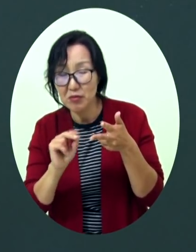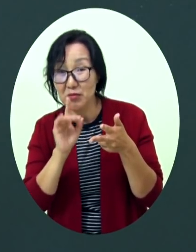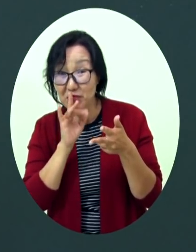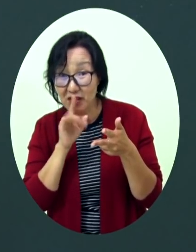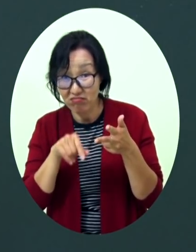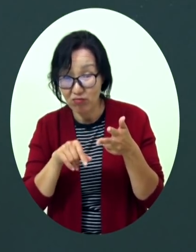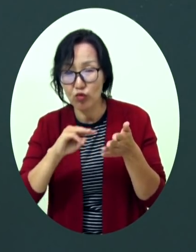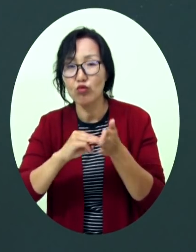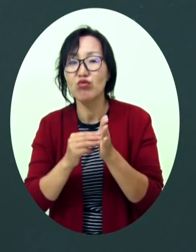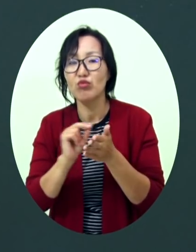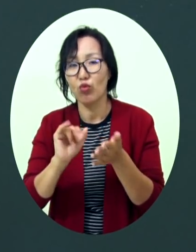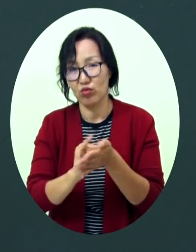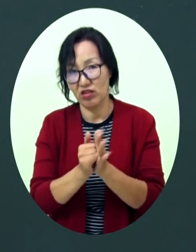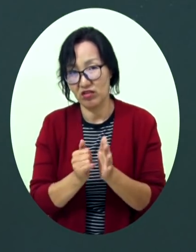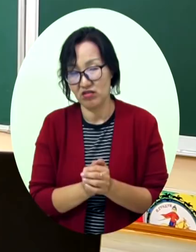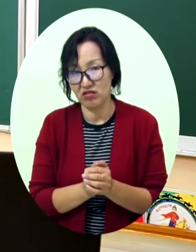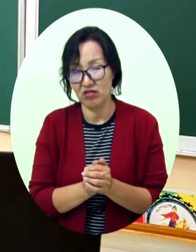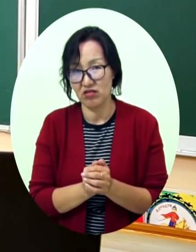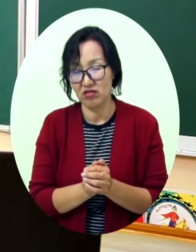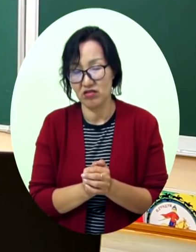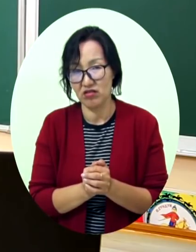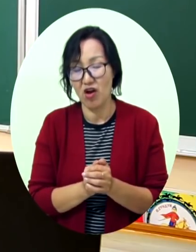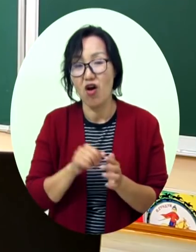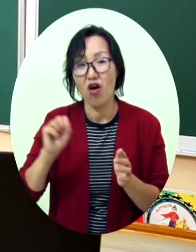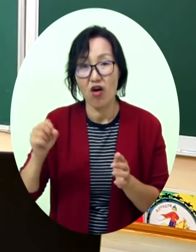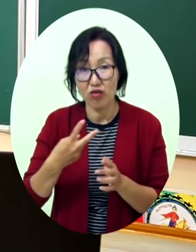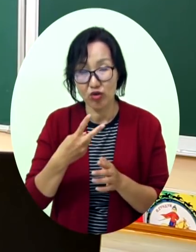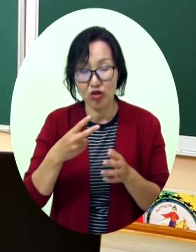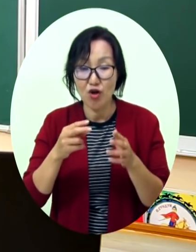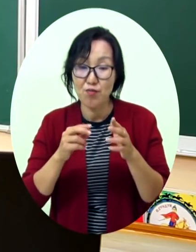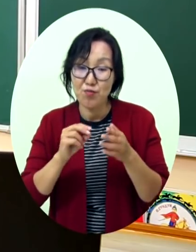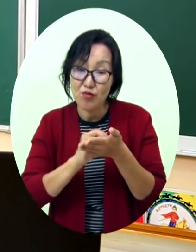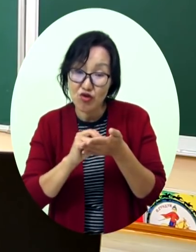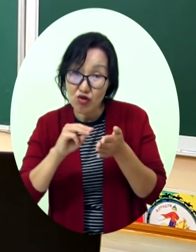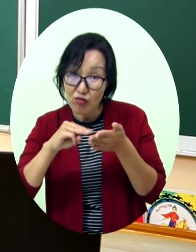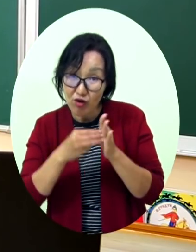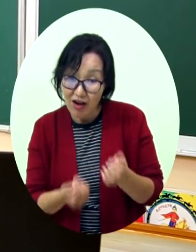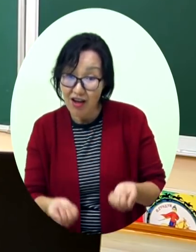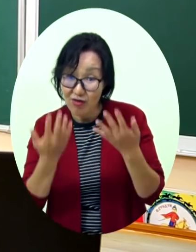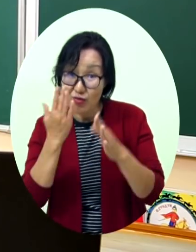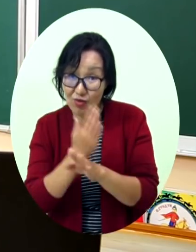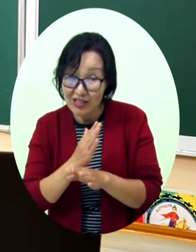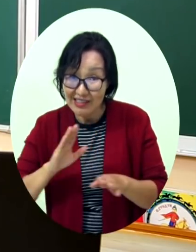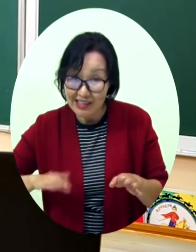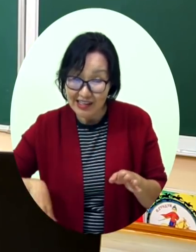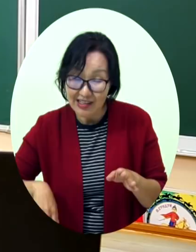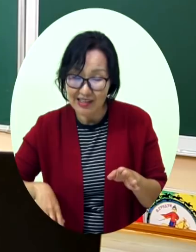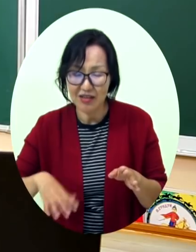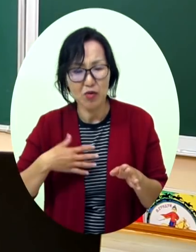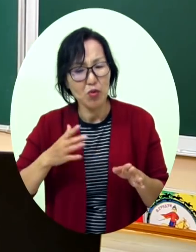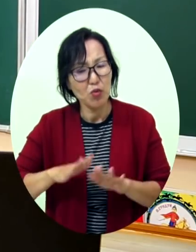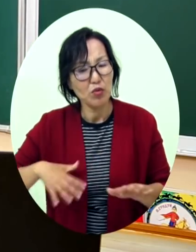талаараа төлөвлөн бичнэ гэсэн үг байх нь. За, хоёрдугаарт нь бичих төлөвлөгөө гаргасны дараа хүүхдүүд бид